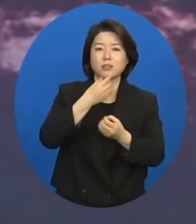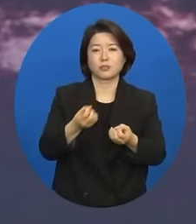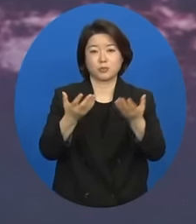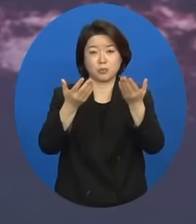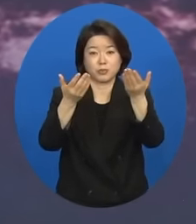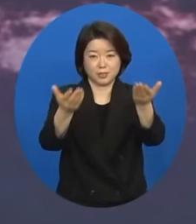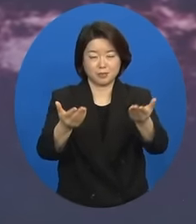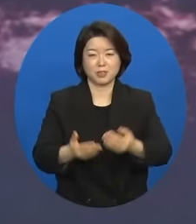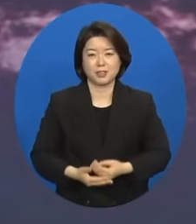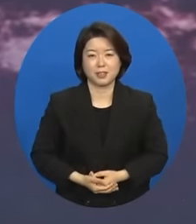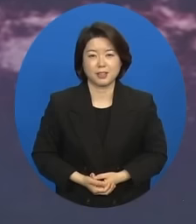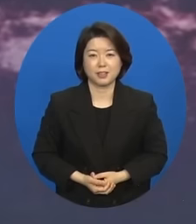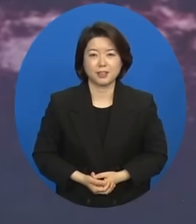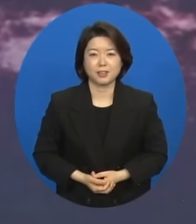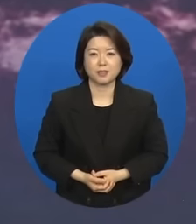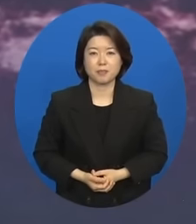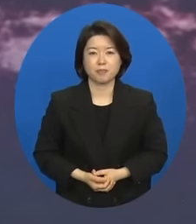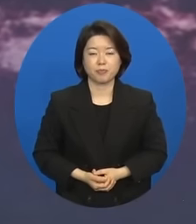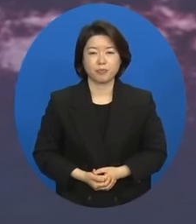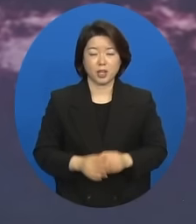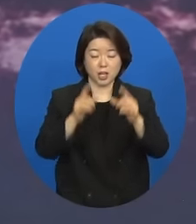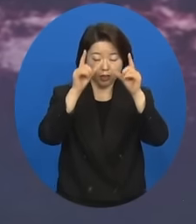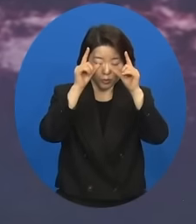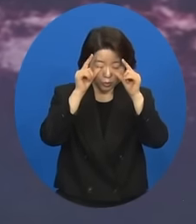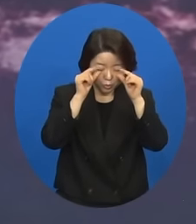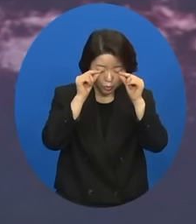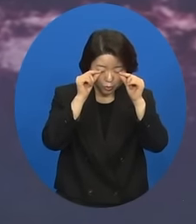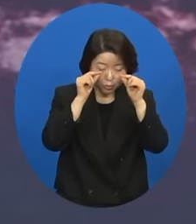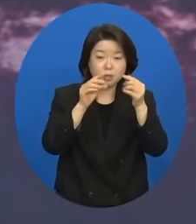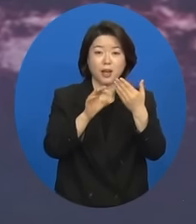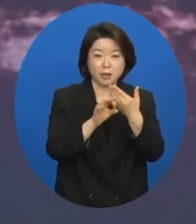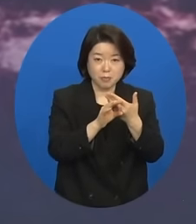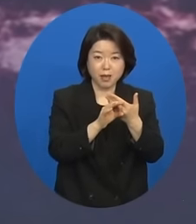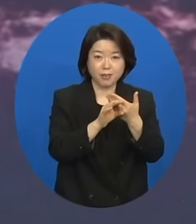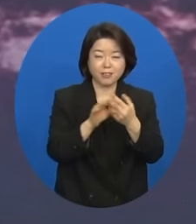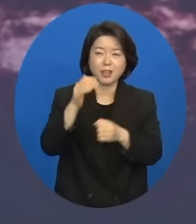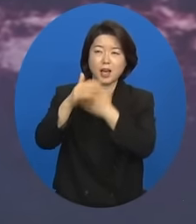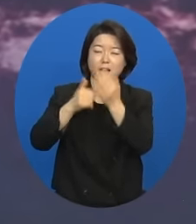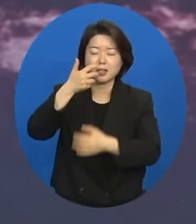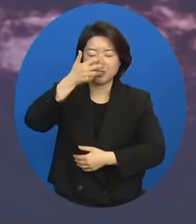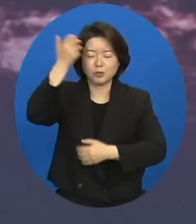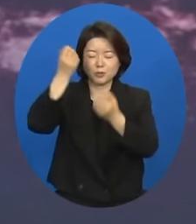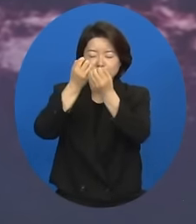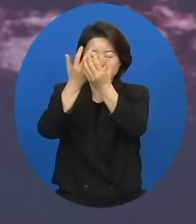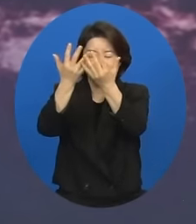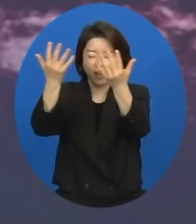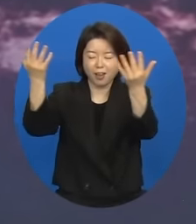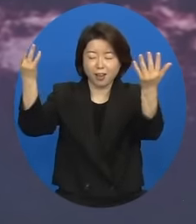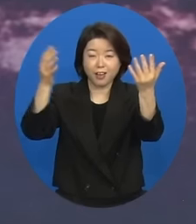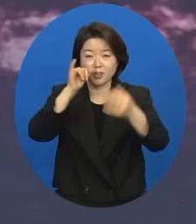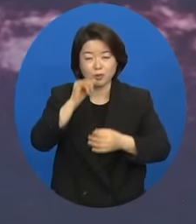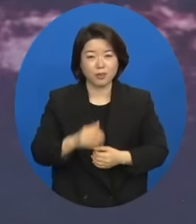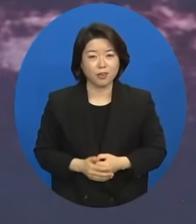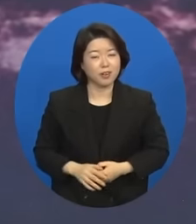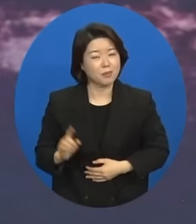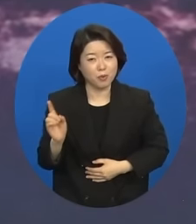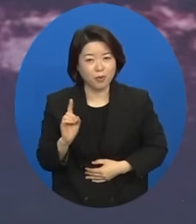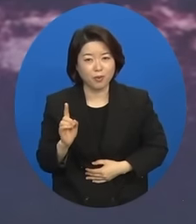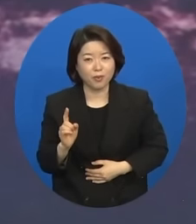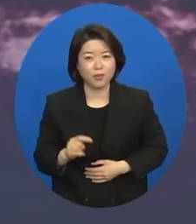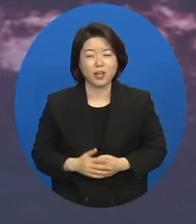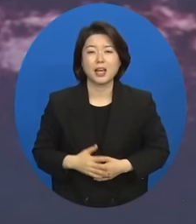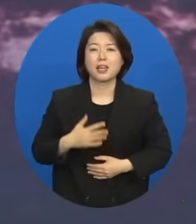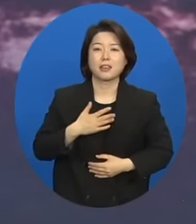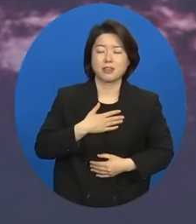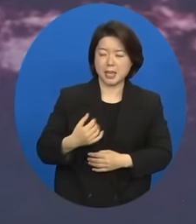아멘 여러분 눈을 감으면 하나님의 꿈이 보입니다 무슨 얘기냐면 우리의